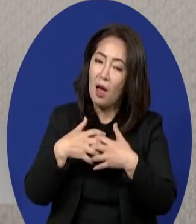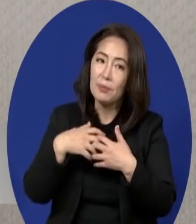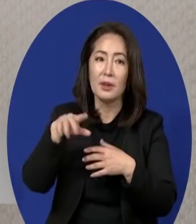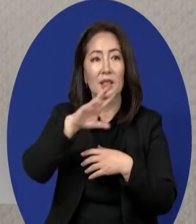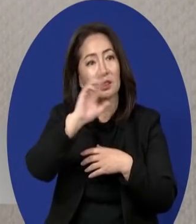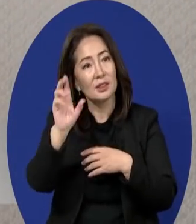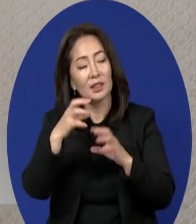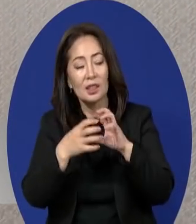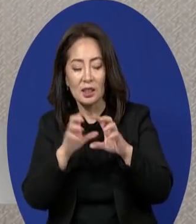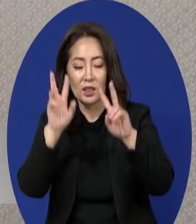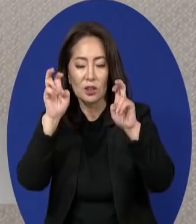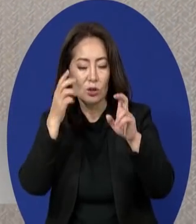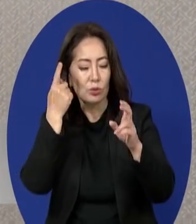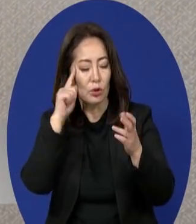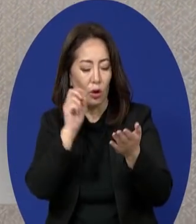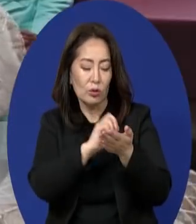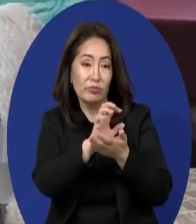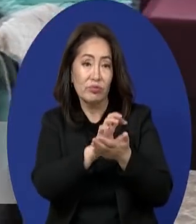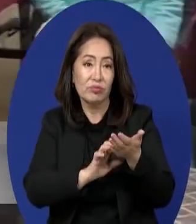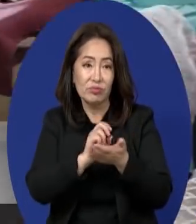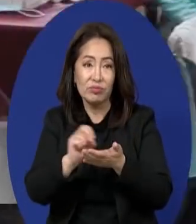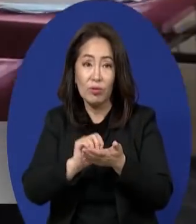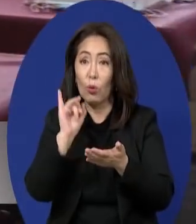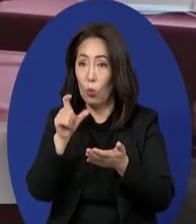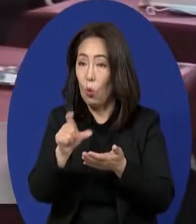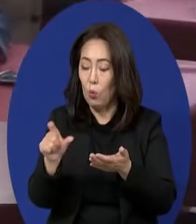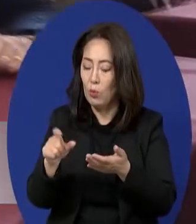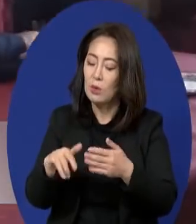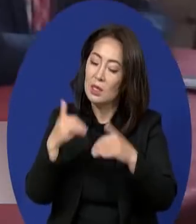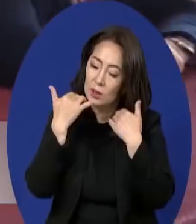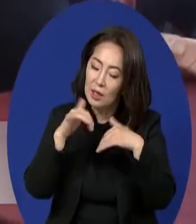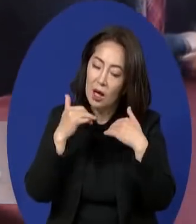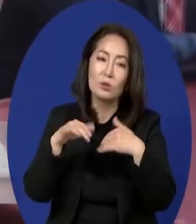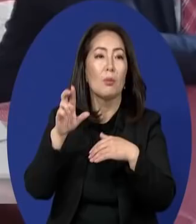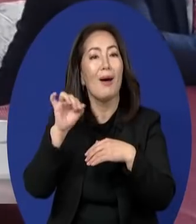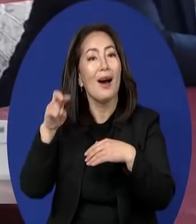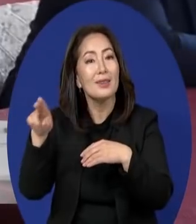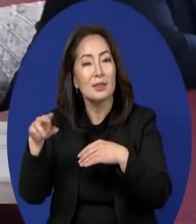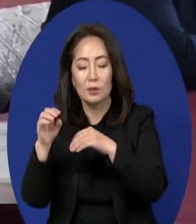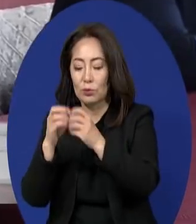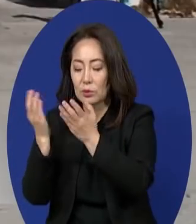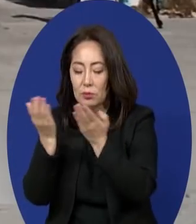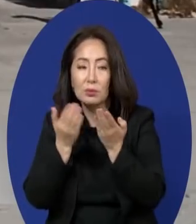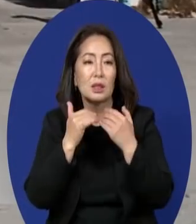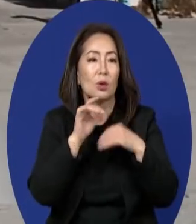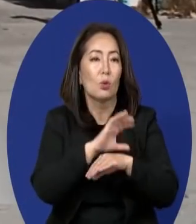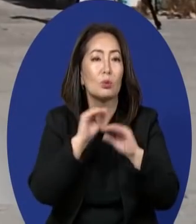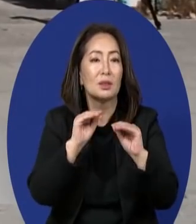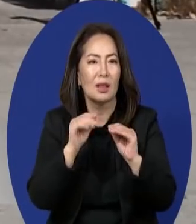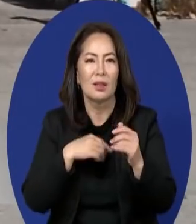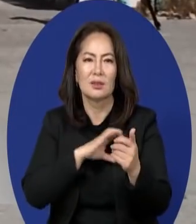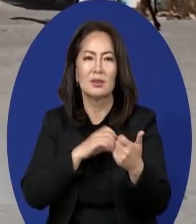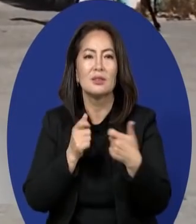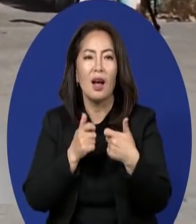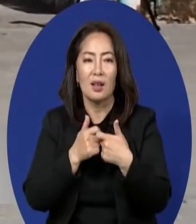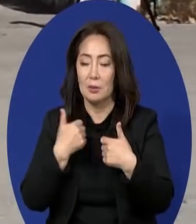дэлхийн хүүхдийн сэдв зохиолын нэр төлөөлөгч юм. Тиймээс сургам хүмүүжүүлэх ажилд баастын уран бүтээлийг ашиглахад таатай байдаг тухай сургуулийн багш нар ярьж